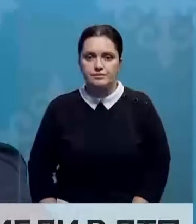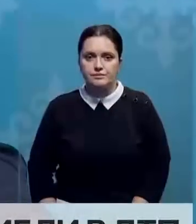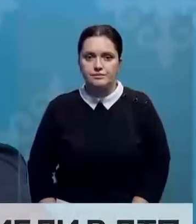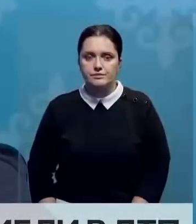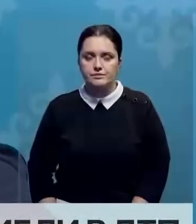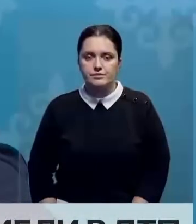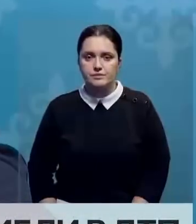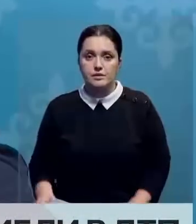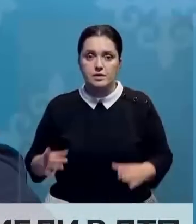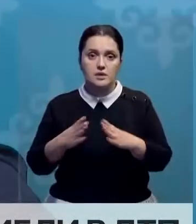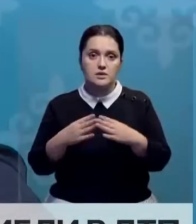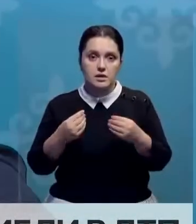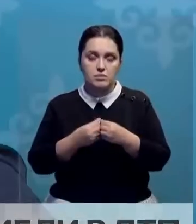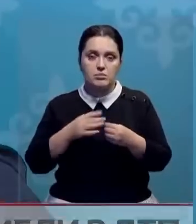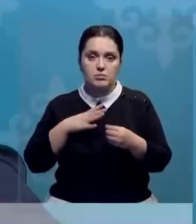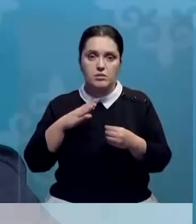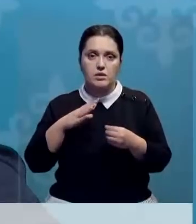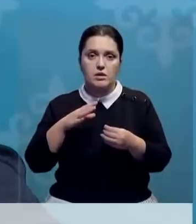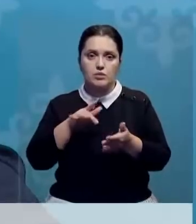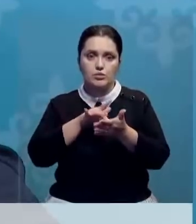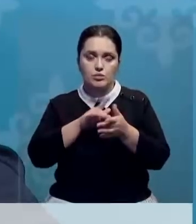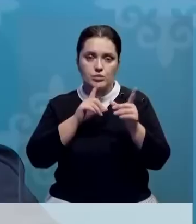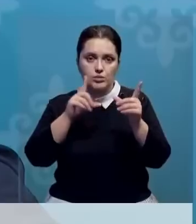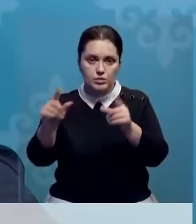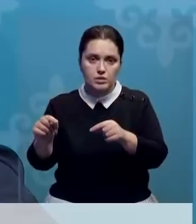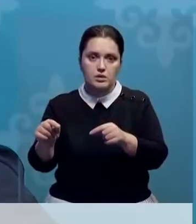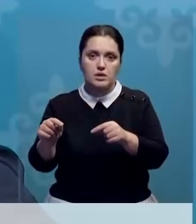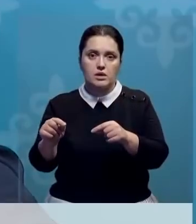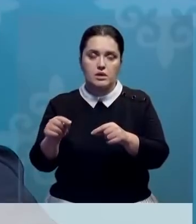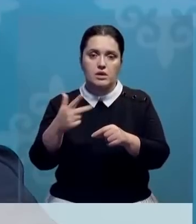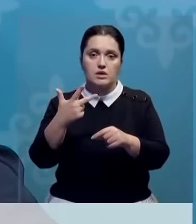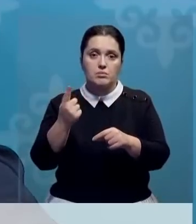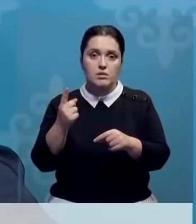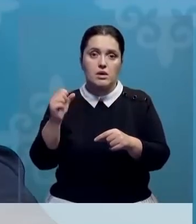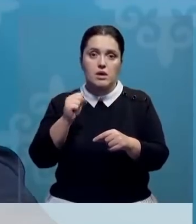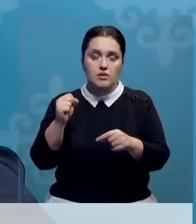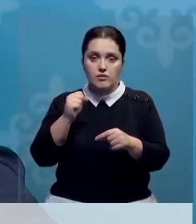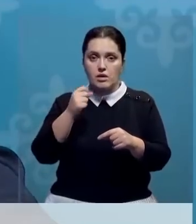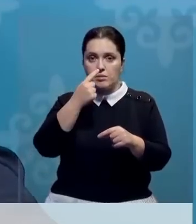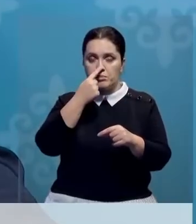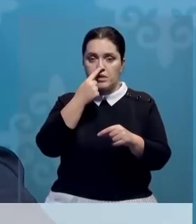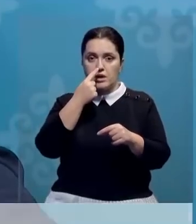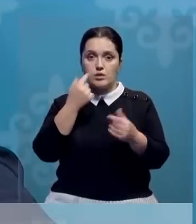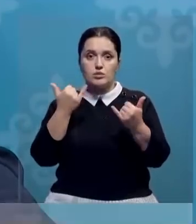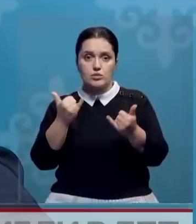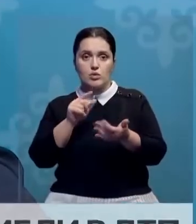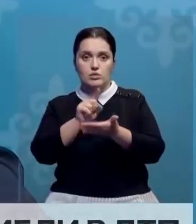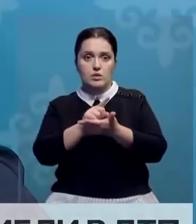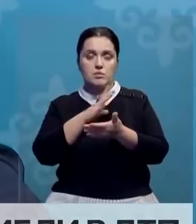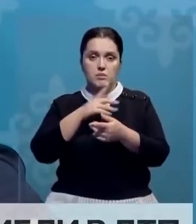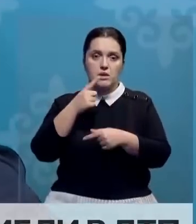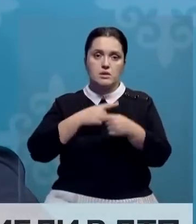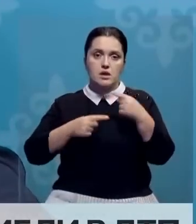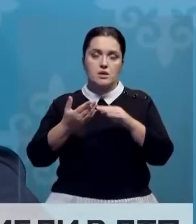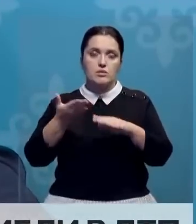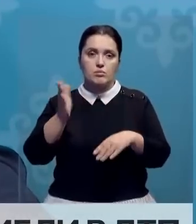Данная семья находилась на территории Турции в качестве туристов. Заехала она в Турцию 31 августа и сегодня уже должна была вернуться домой.